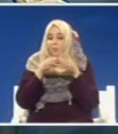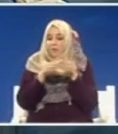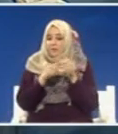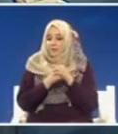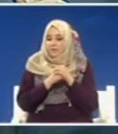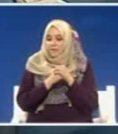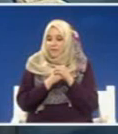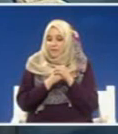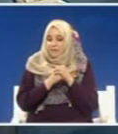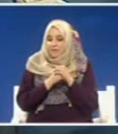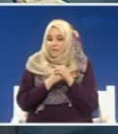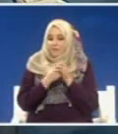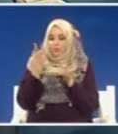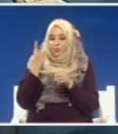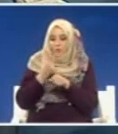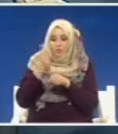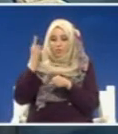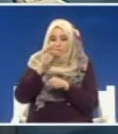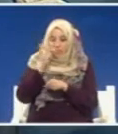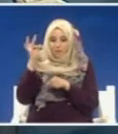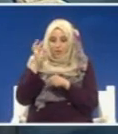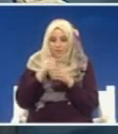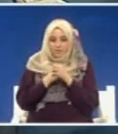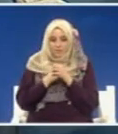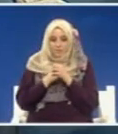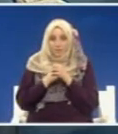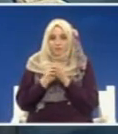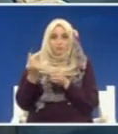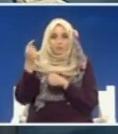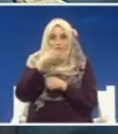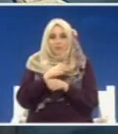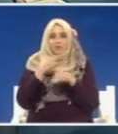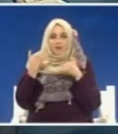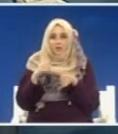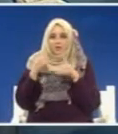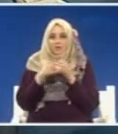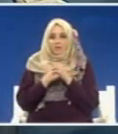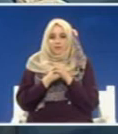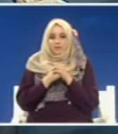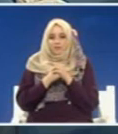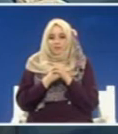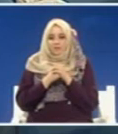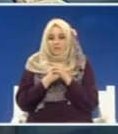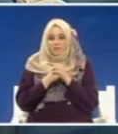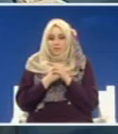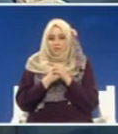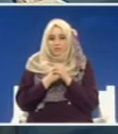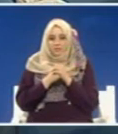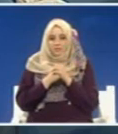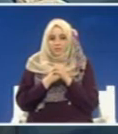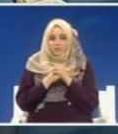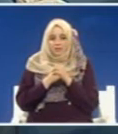كنت فرنسا هذه منذ عامين وجيت لهنا البلاد، ولكن كي كنت فرنسا باش ما